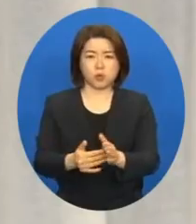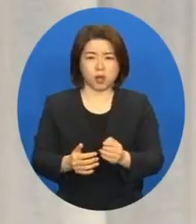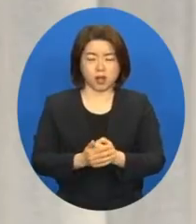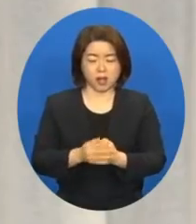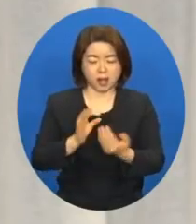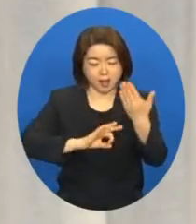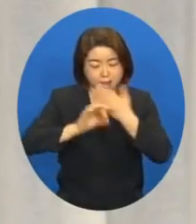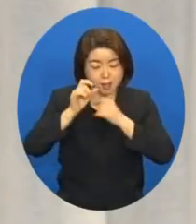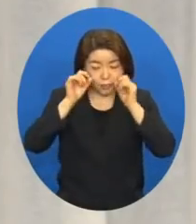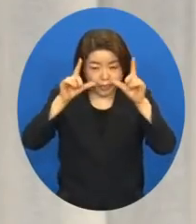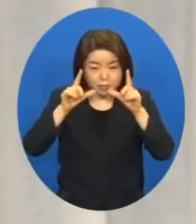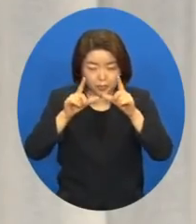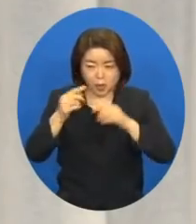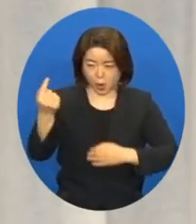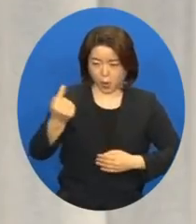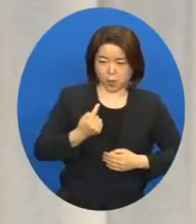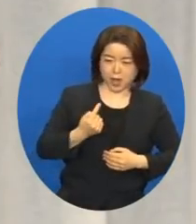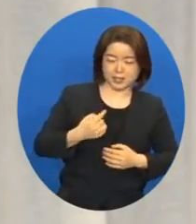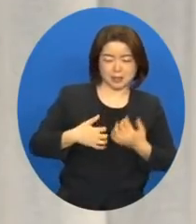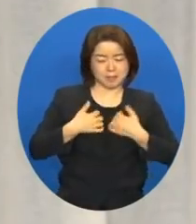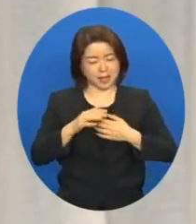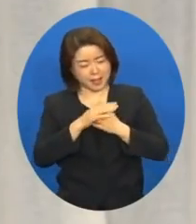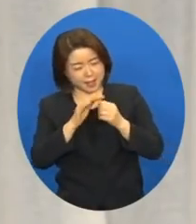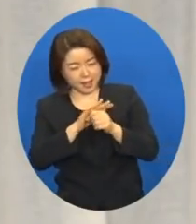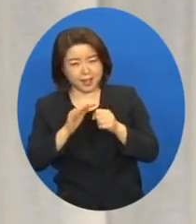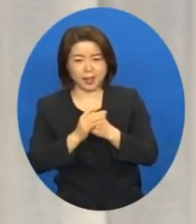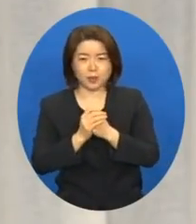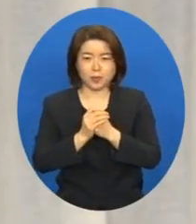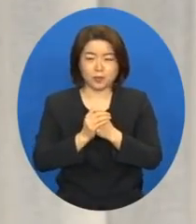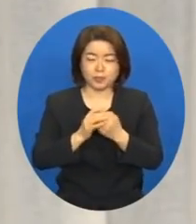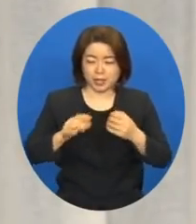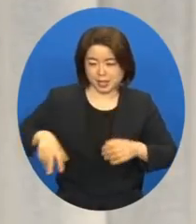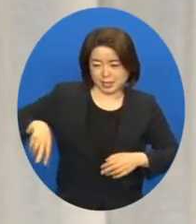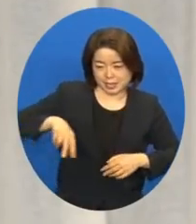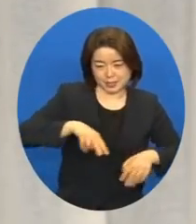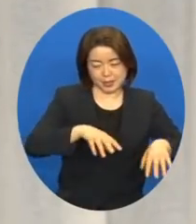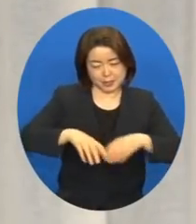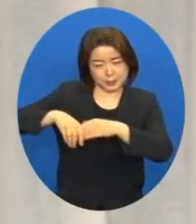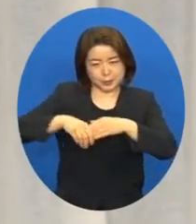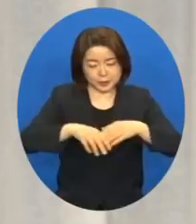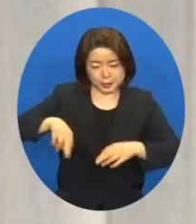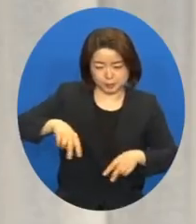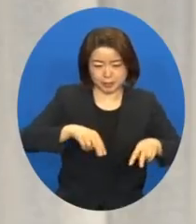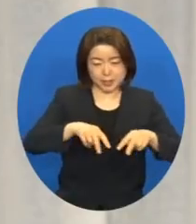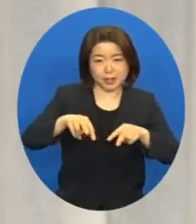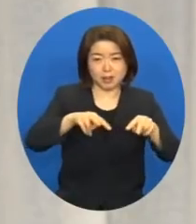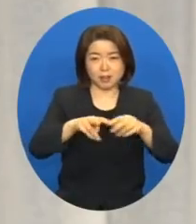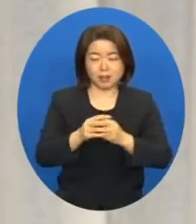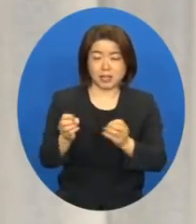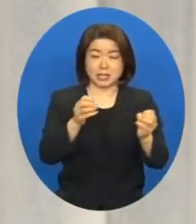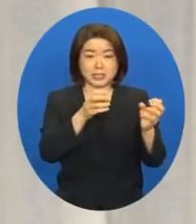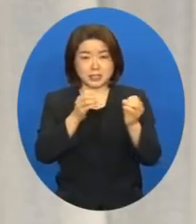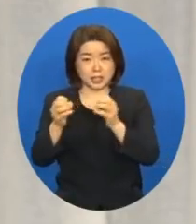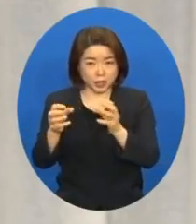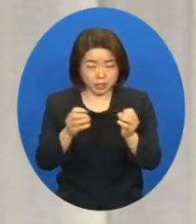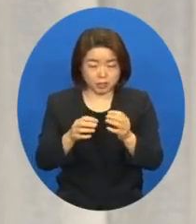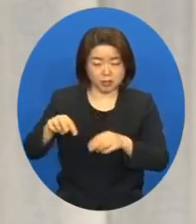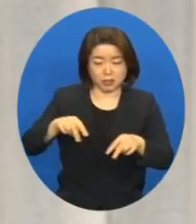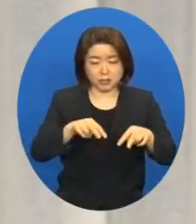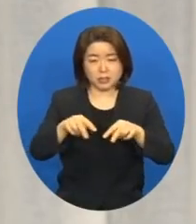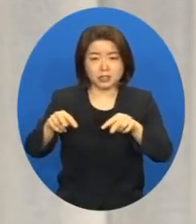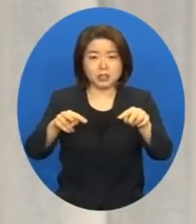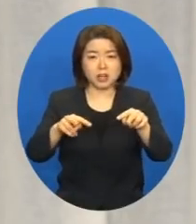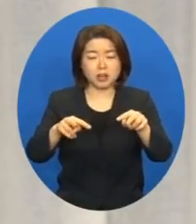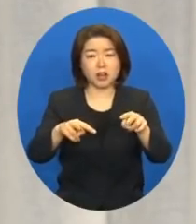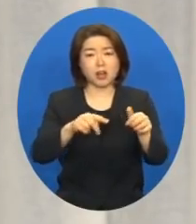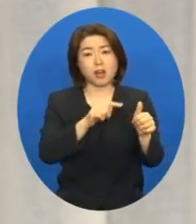다가와서 인사하고 산책을 할 때 손을 잡고 그 그레이시와 함께 지내는 것, 대화하는 것, 산책하는 것이